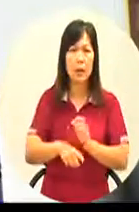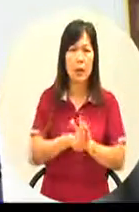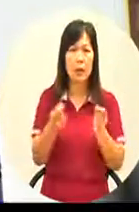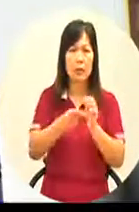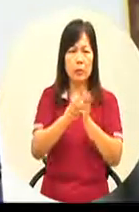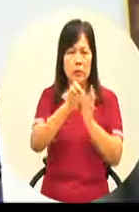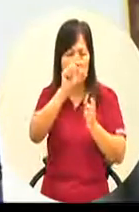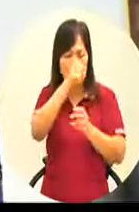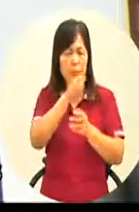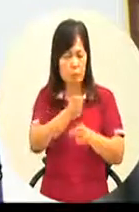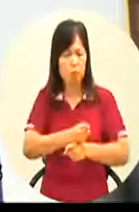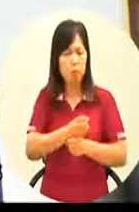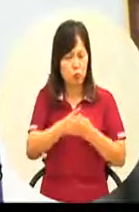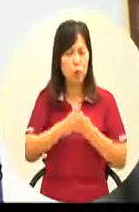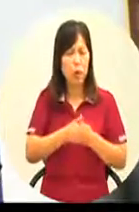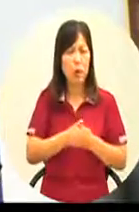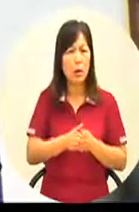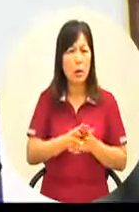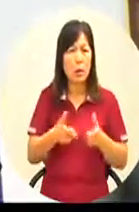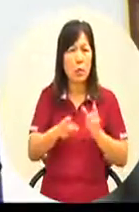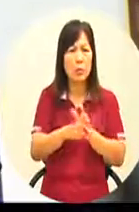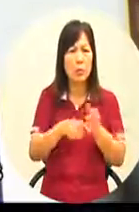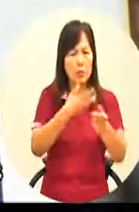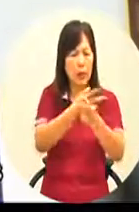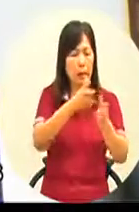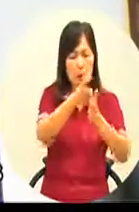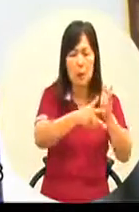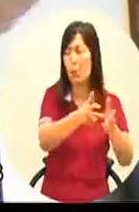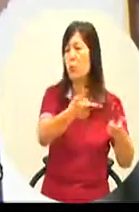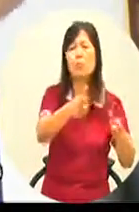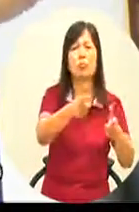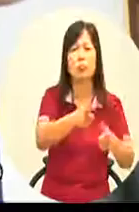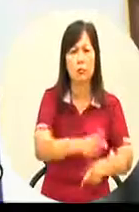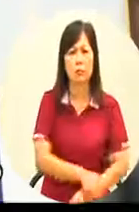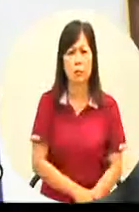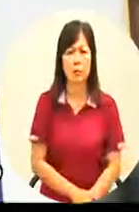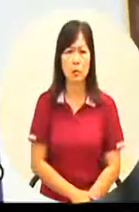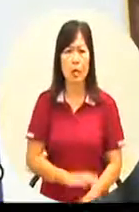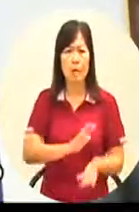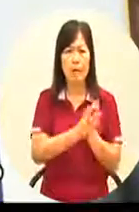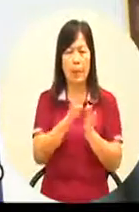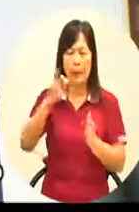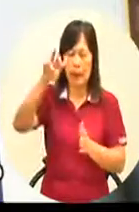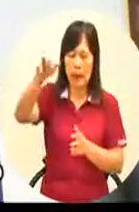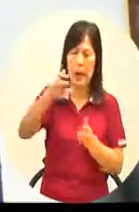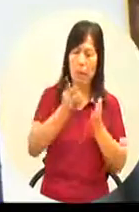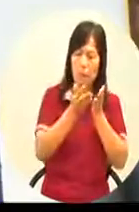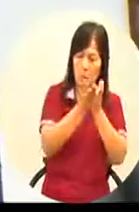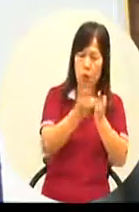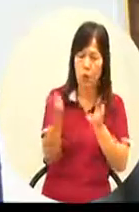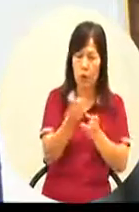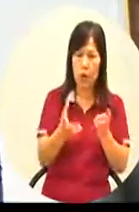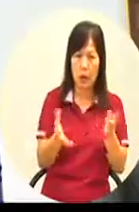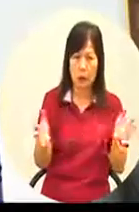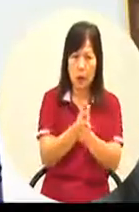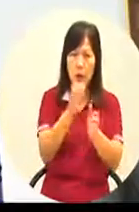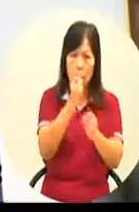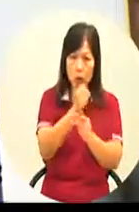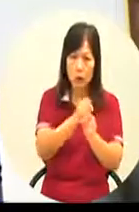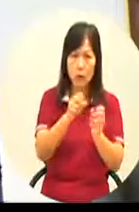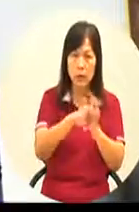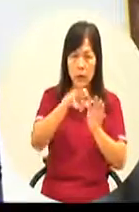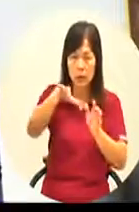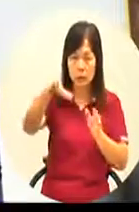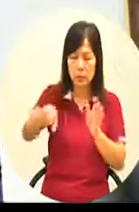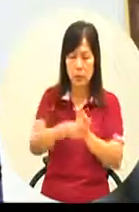特别注意哈，新南向不是叫你们做工厂的哈，新南向希望海空双港合作。把机场迁到